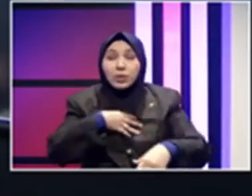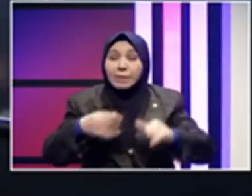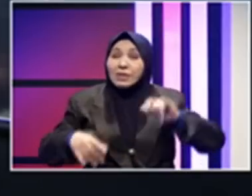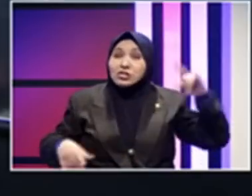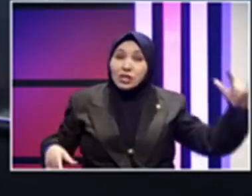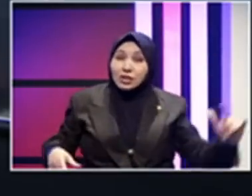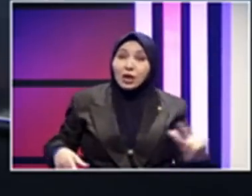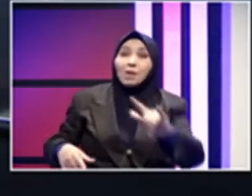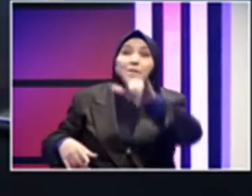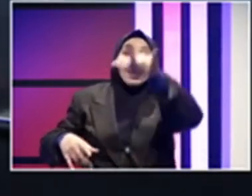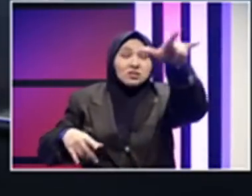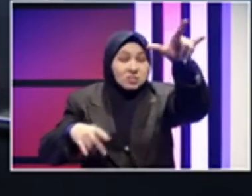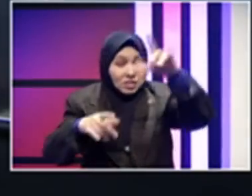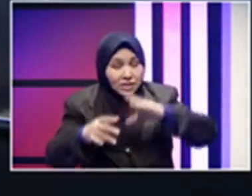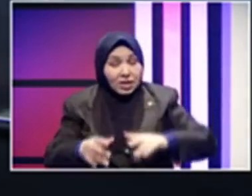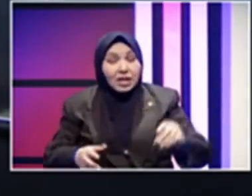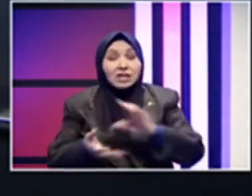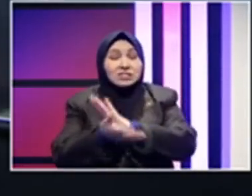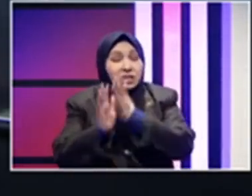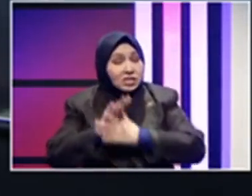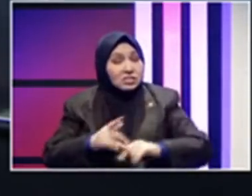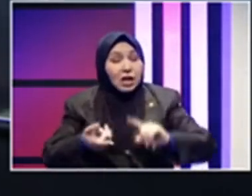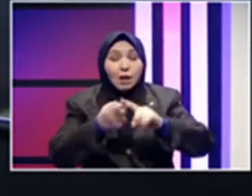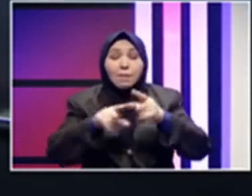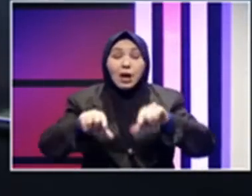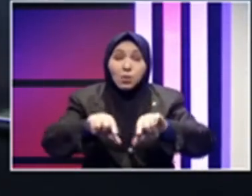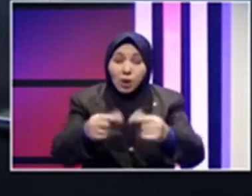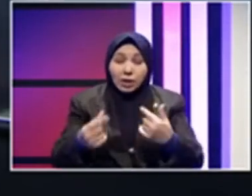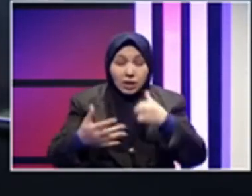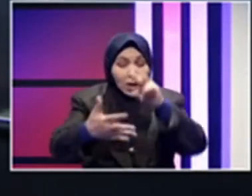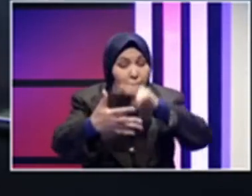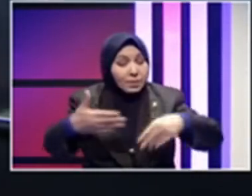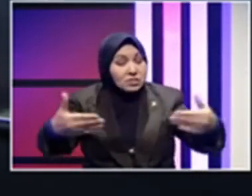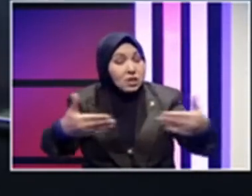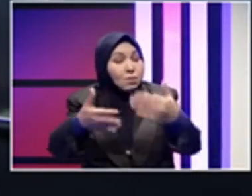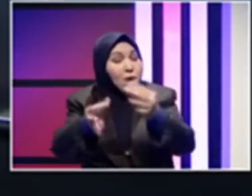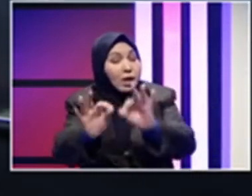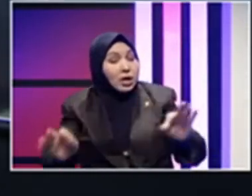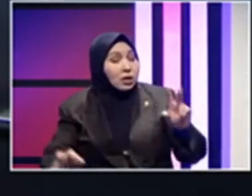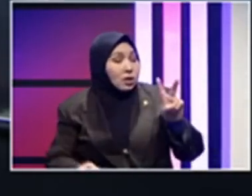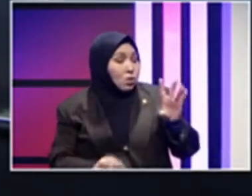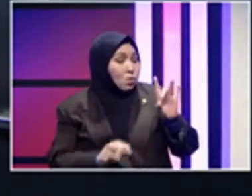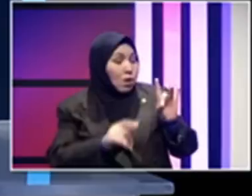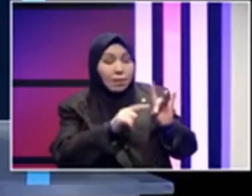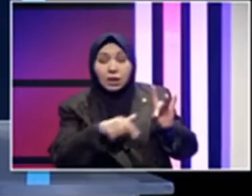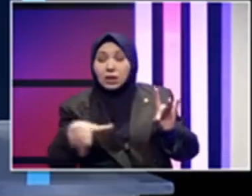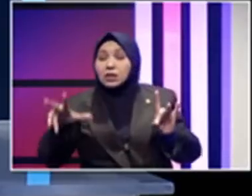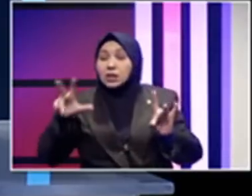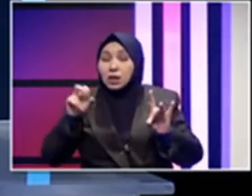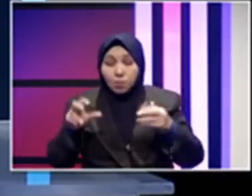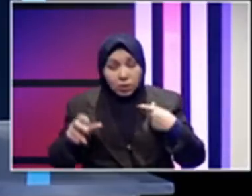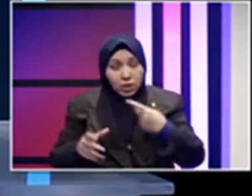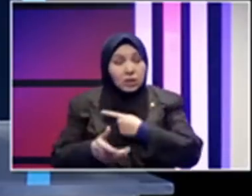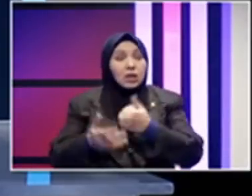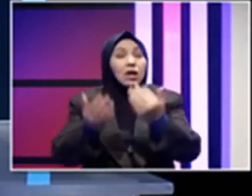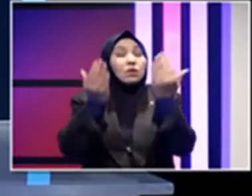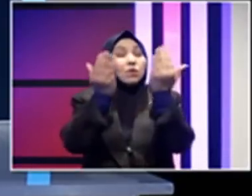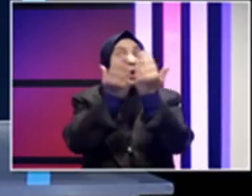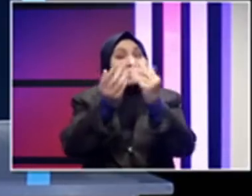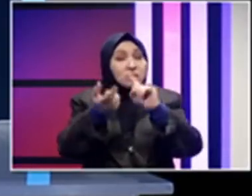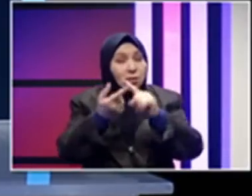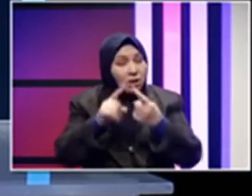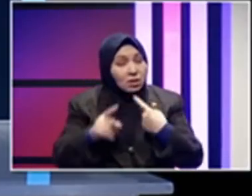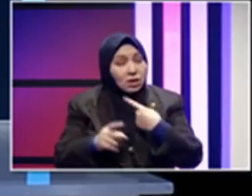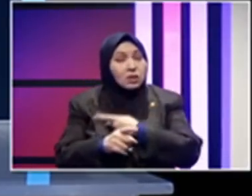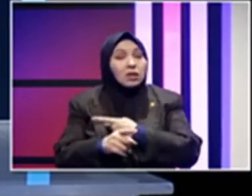Insya-Allah. Jadi tuan-tuan dan puan-puan sahabat Al-Quran, kita nak menyambung bacaan kita di ayat yang ke-28 sehingga ayat 30, dan kita juga nak doakan sahabat-sahabat kita,